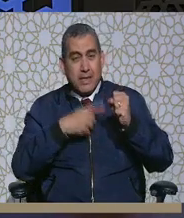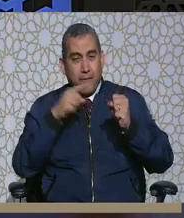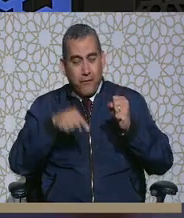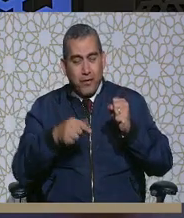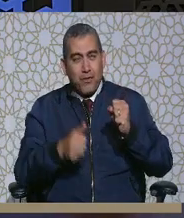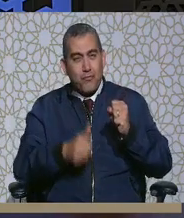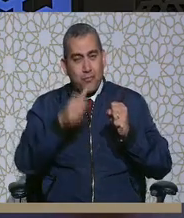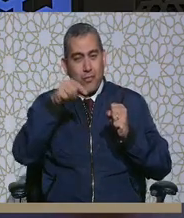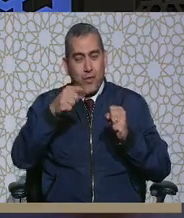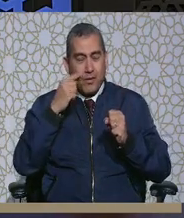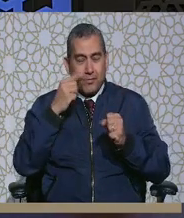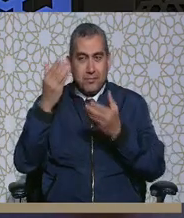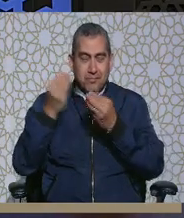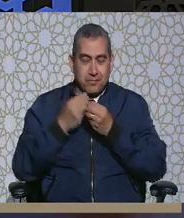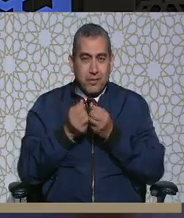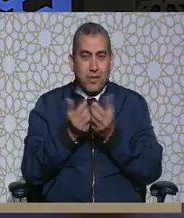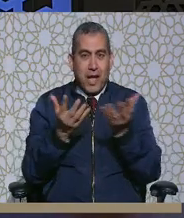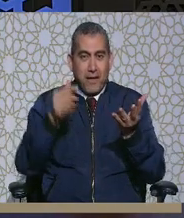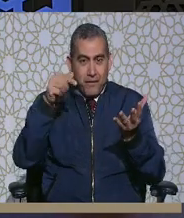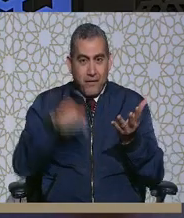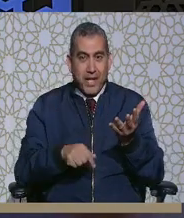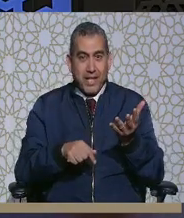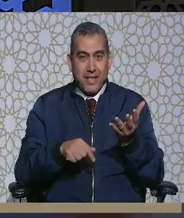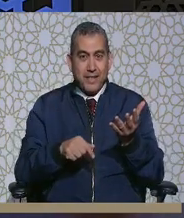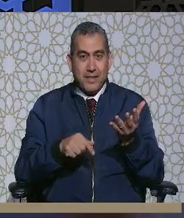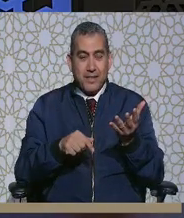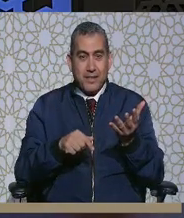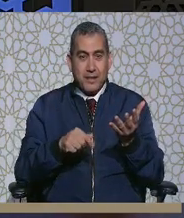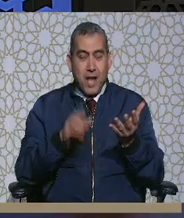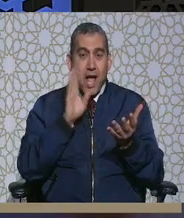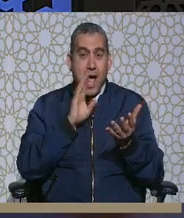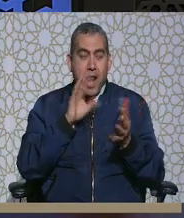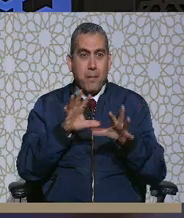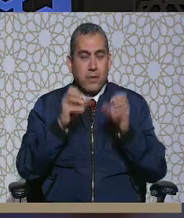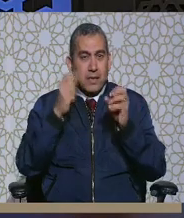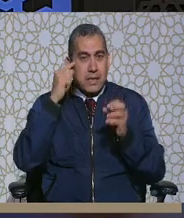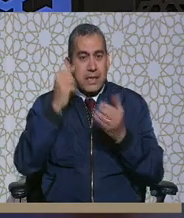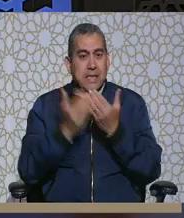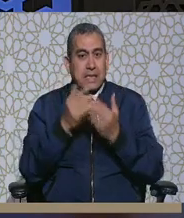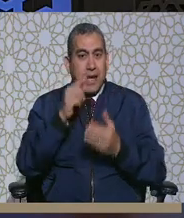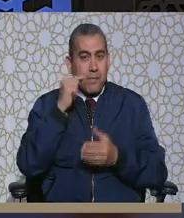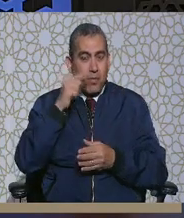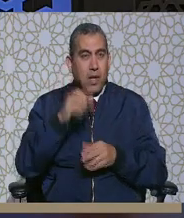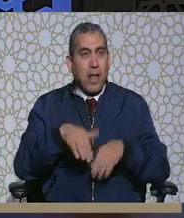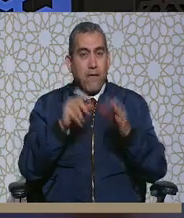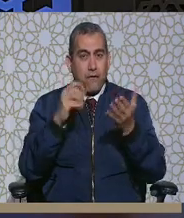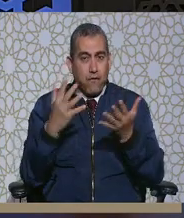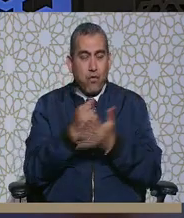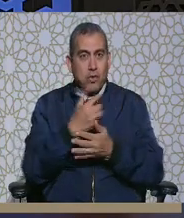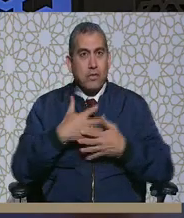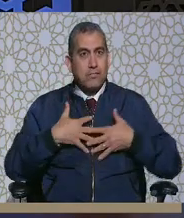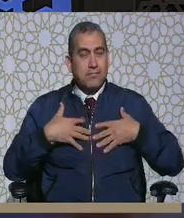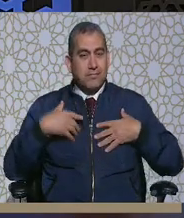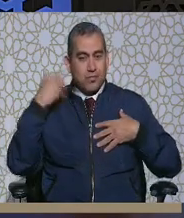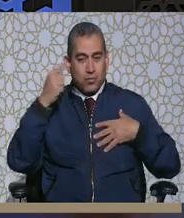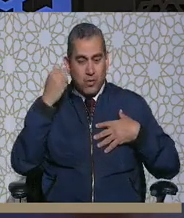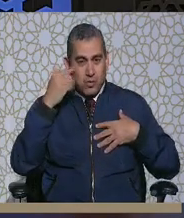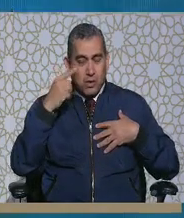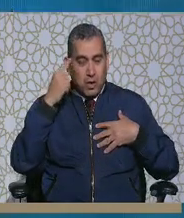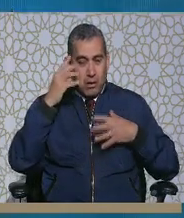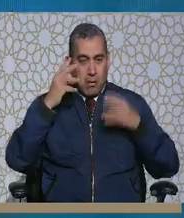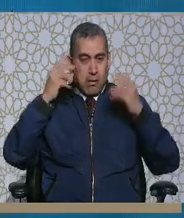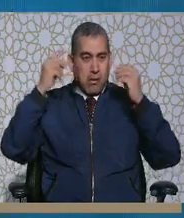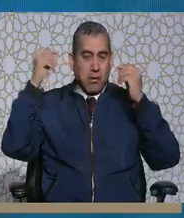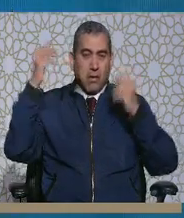جديده فرص ان انت تتعلم اشياء جديده وفرص ان انت تبقى عندك امل في ناس بينسوا الامل